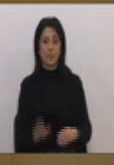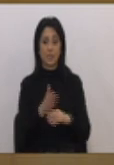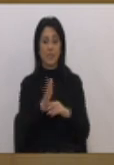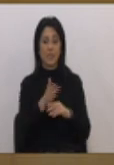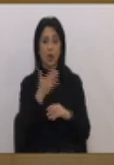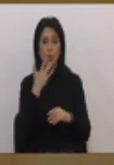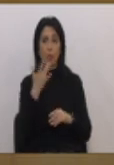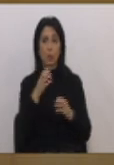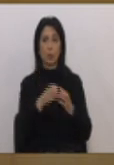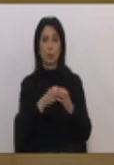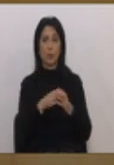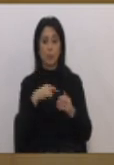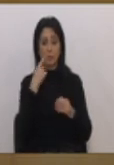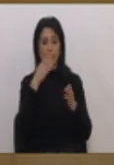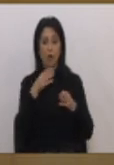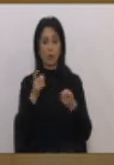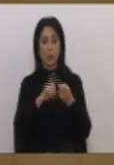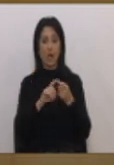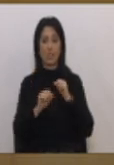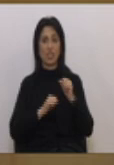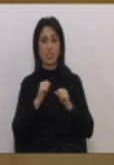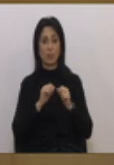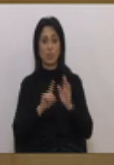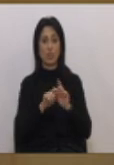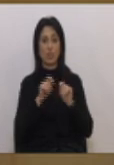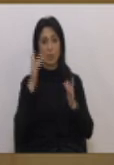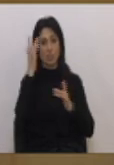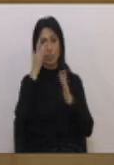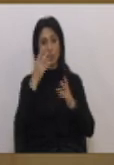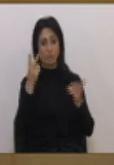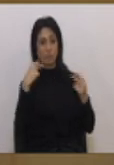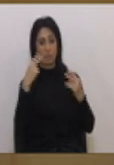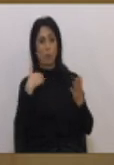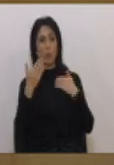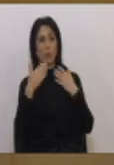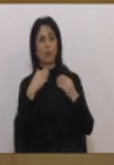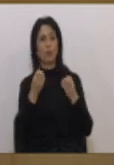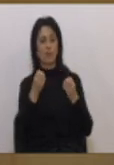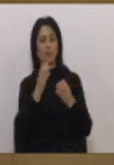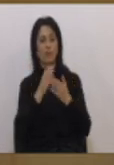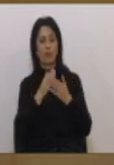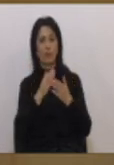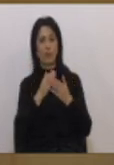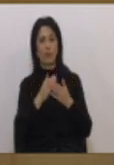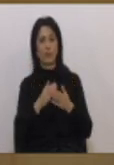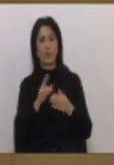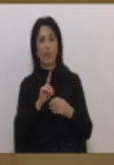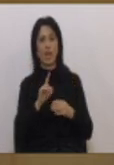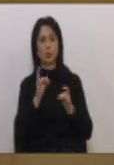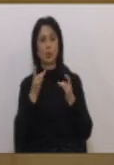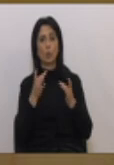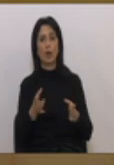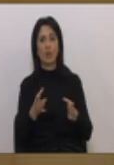Ცალკეული პოლიტიკური ჯგუფები პიროვნული კავშირებით ცდილობენ შექმნან შტაბეჭდილება, რომ ეს ურთიერთობები ჯერ კიდევ არსებობს, რაც